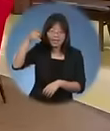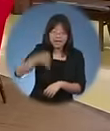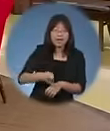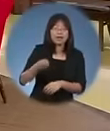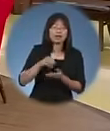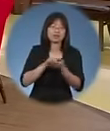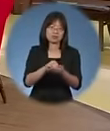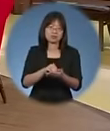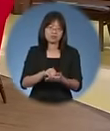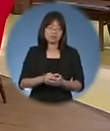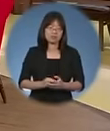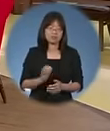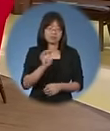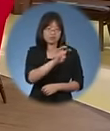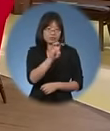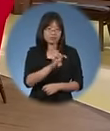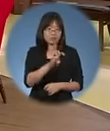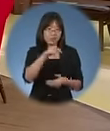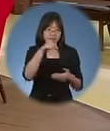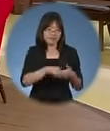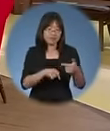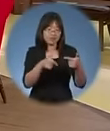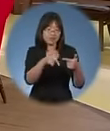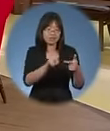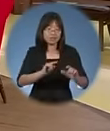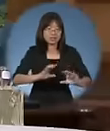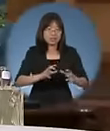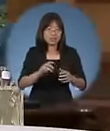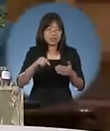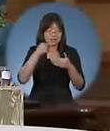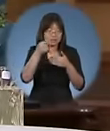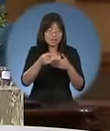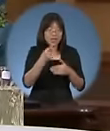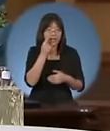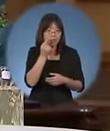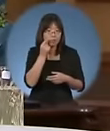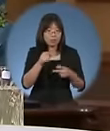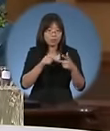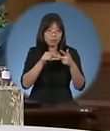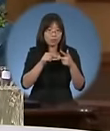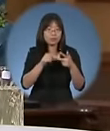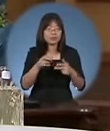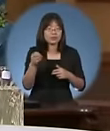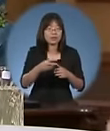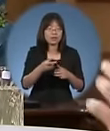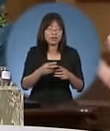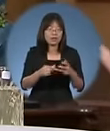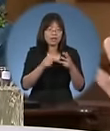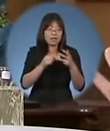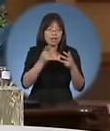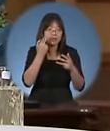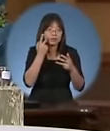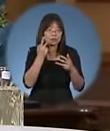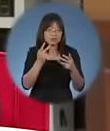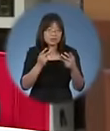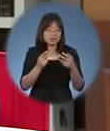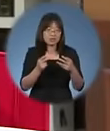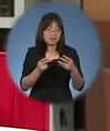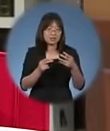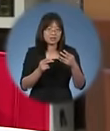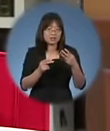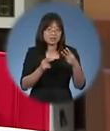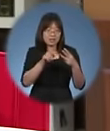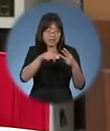그렇죠. 유럽의 여섯 개 나라. 예. 그 다음에는 일본. 일본. 그 다음에 이제 미국 세 권. 미국이 세